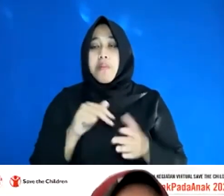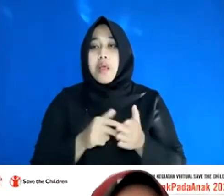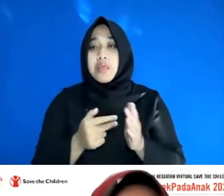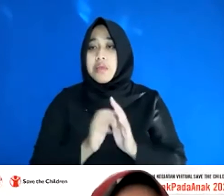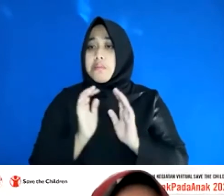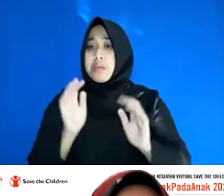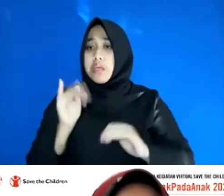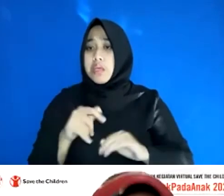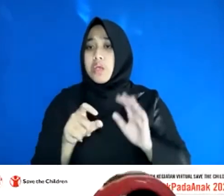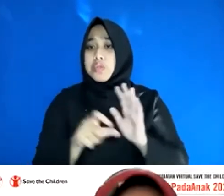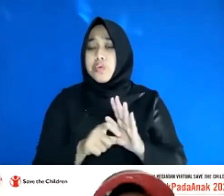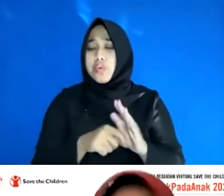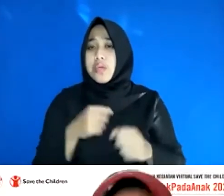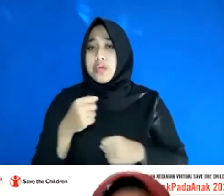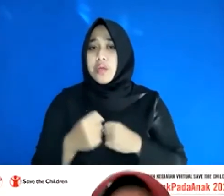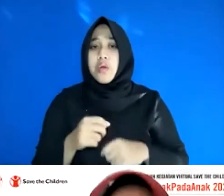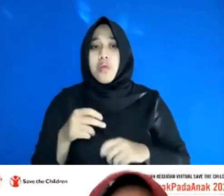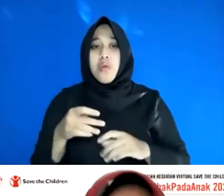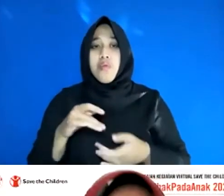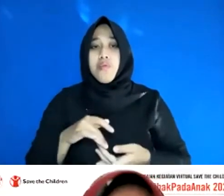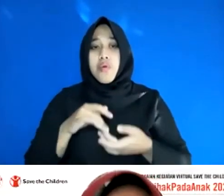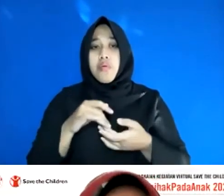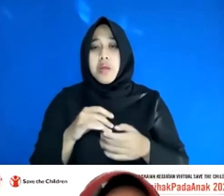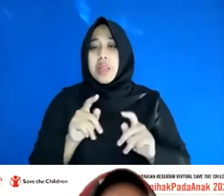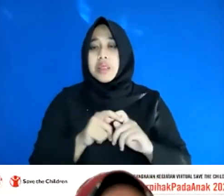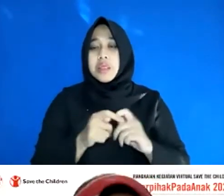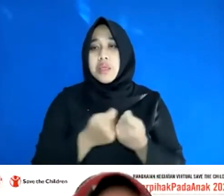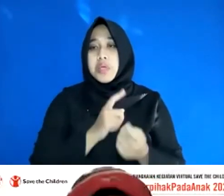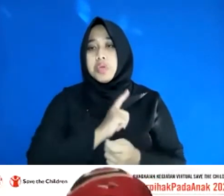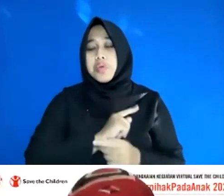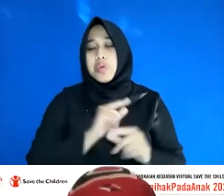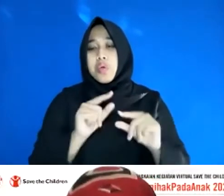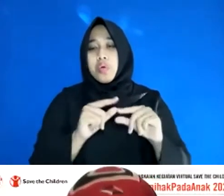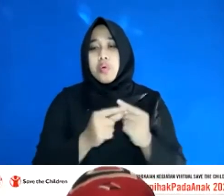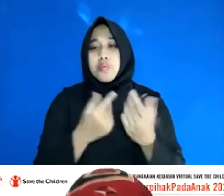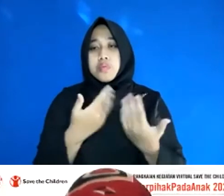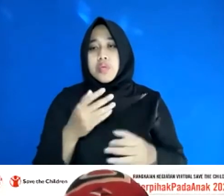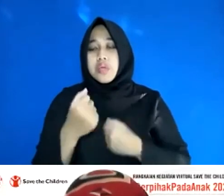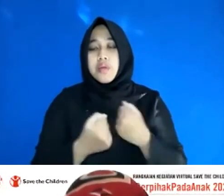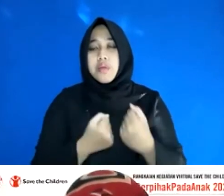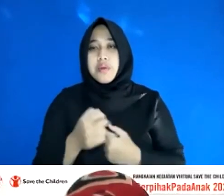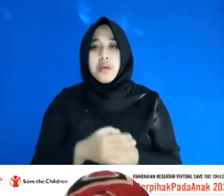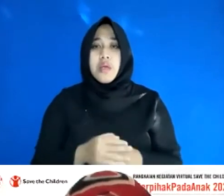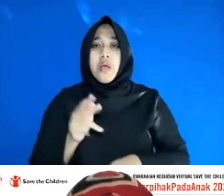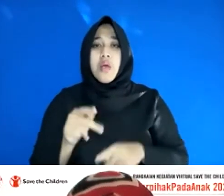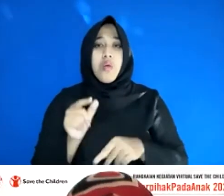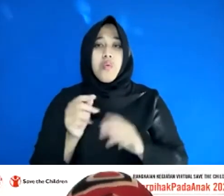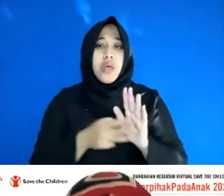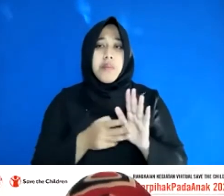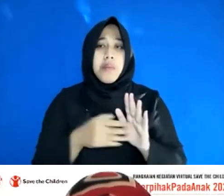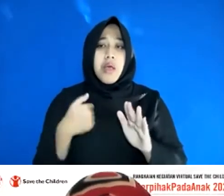yang telah dilakukannya, informal, formal, tim, individual, grup gitu juga dilakukan. Kalau di UMM ada perbedaan nggak, Pak